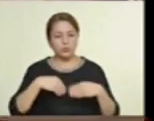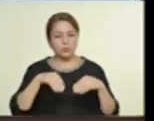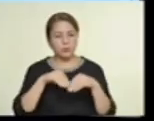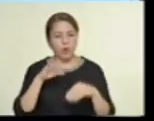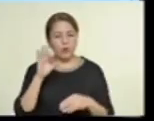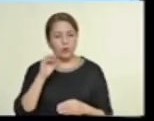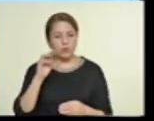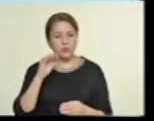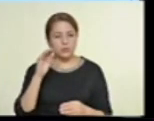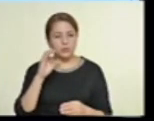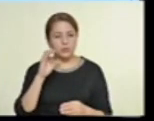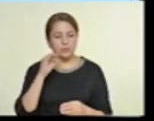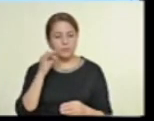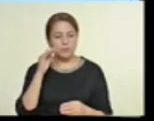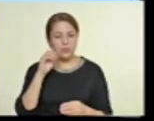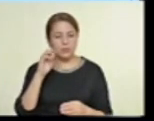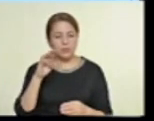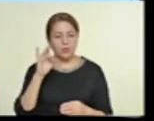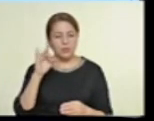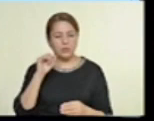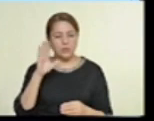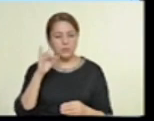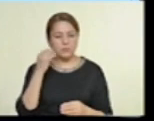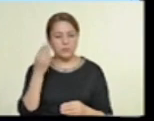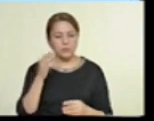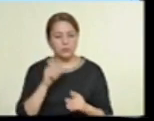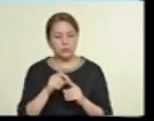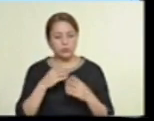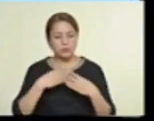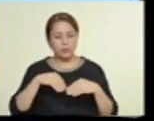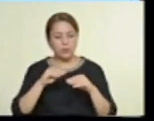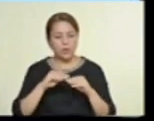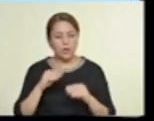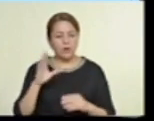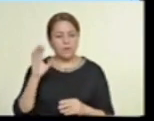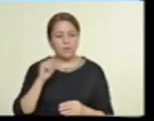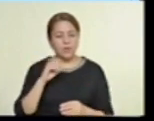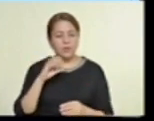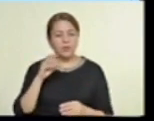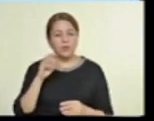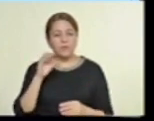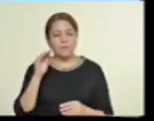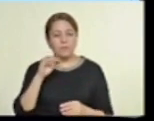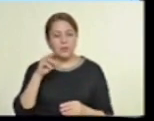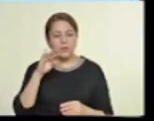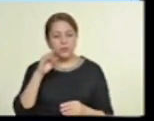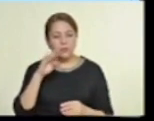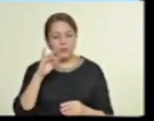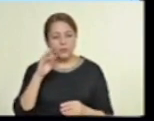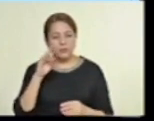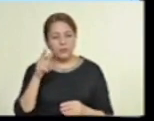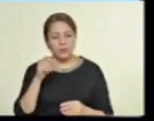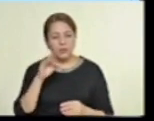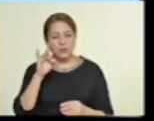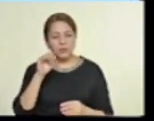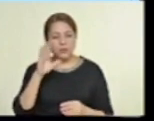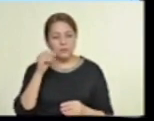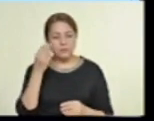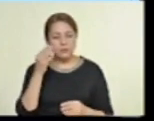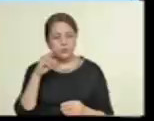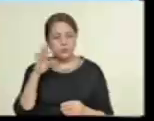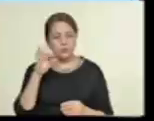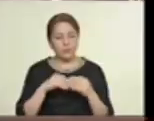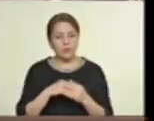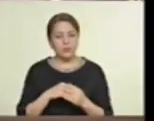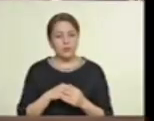ya'ni ot, sifat, ravish so'z turkumidan va fe'lning ravishdosh shaklidan kelib chiqqanligini